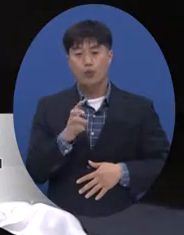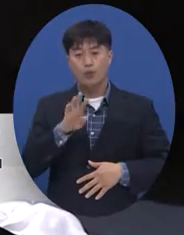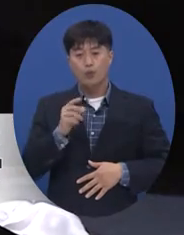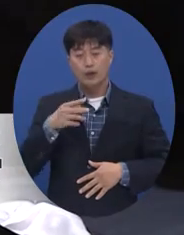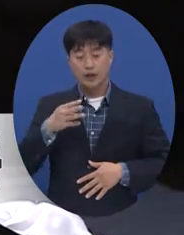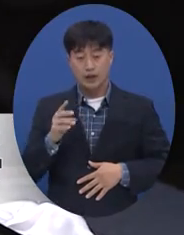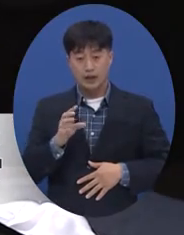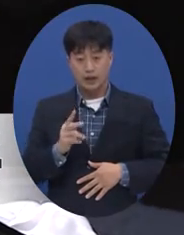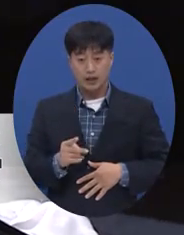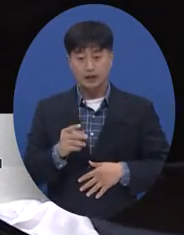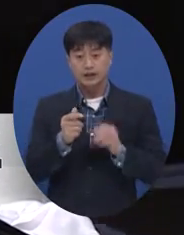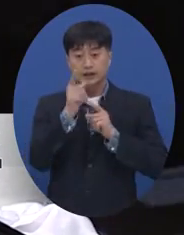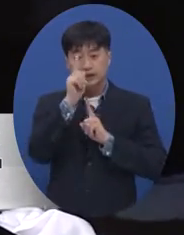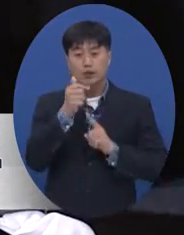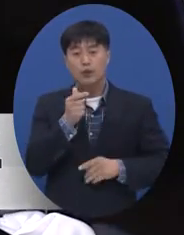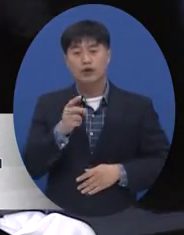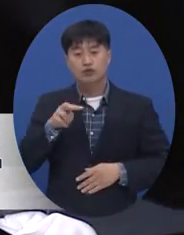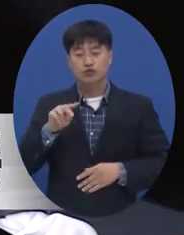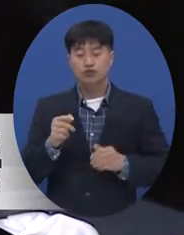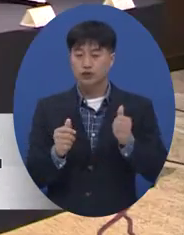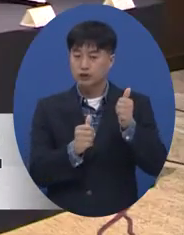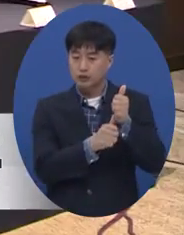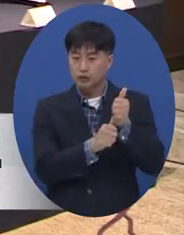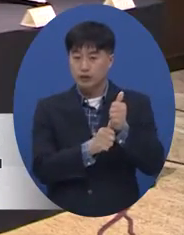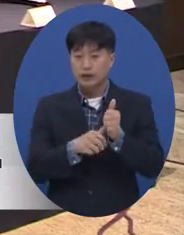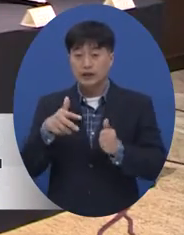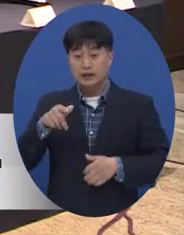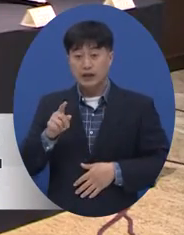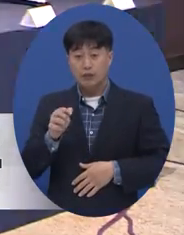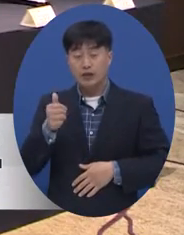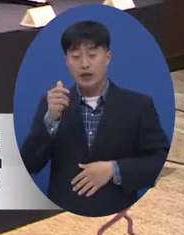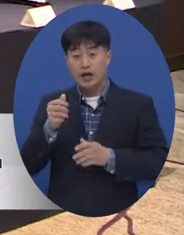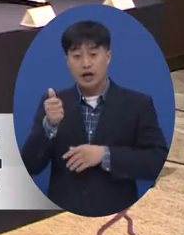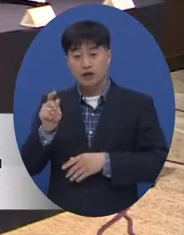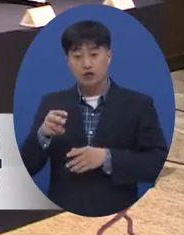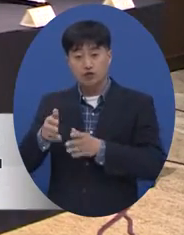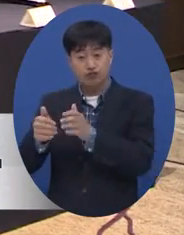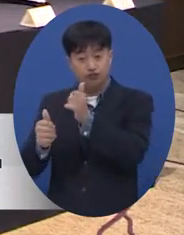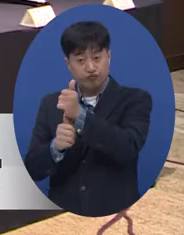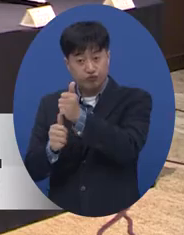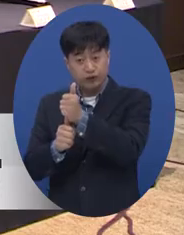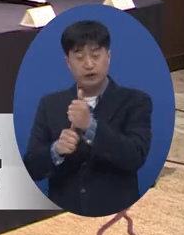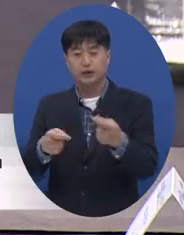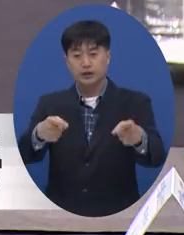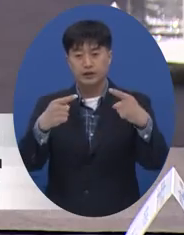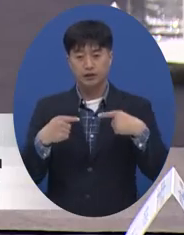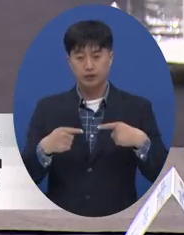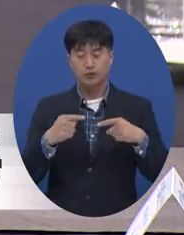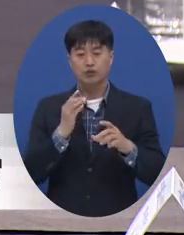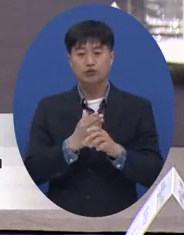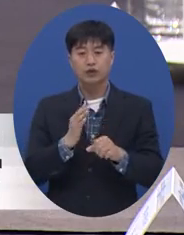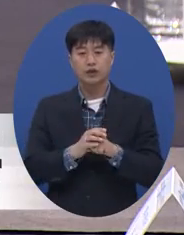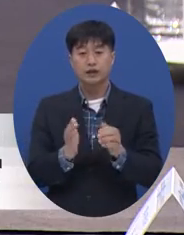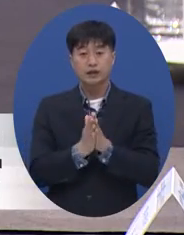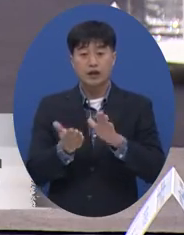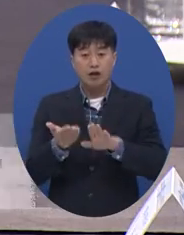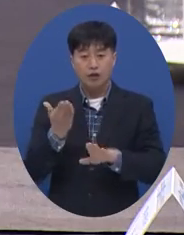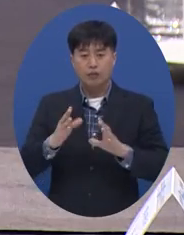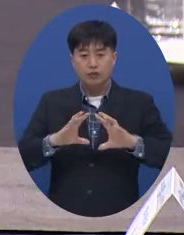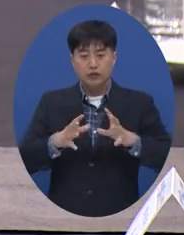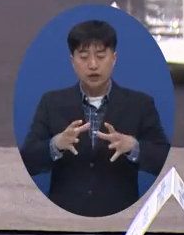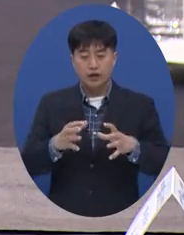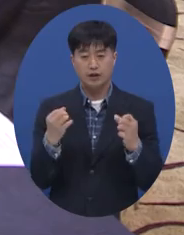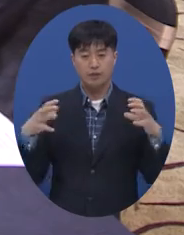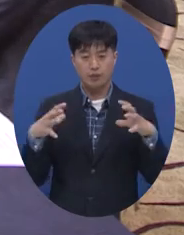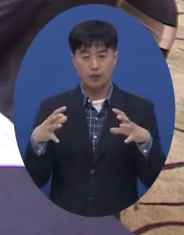이와 순경의 도 행정 2부 지사와 짱과 킹 항 조우 시정부 부비 서장이 참여한 가운데 스타트업 글로벌